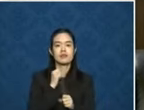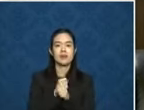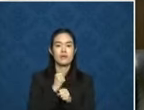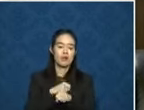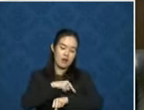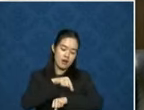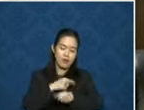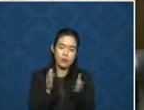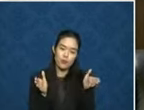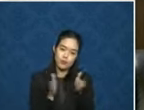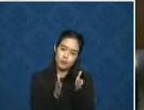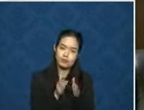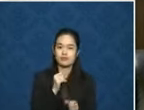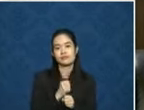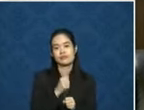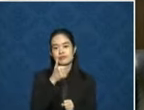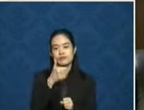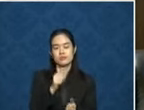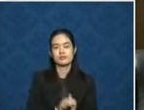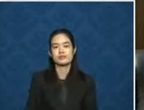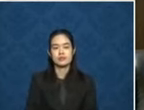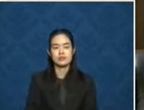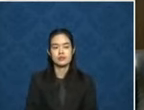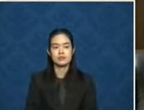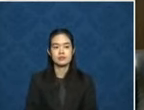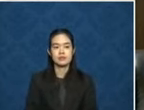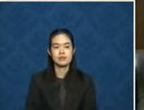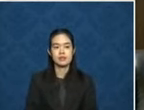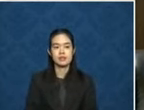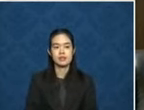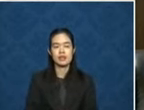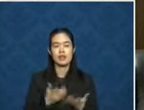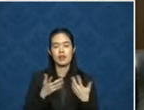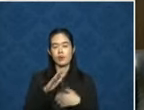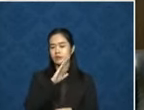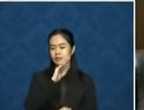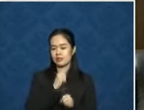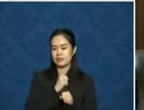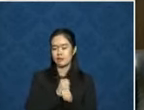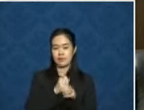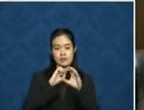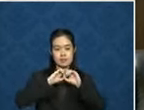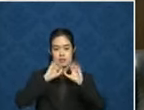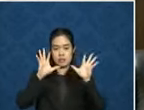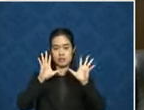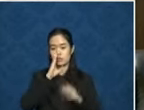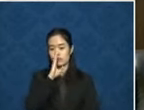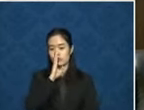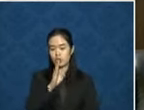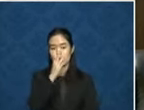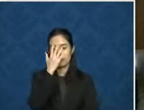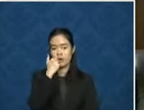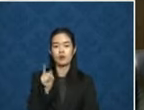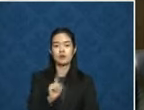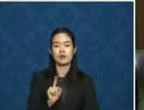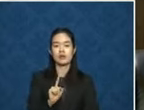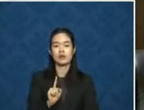การได้ในเวลาที่สั้นลงมากและมีความแม่นยำยิ่งขึ้นนะครับเนื่องจากการทำงานของเทคโนโ